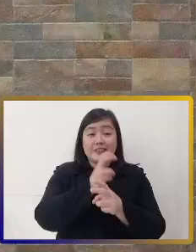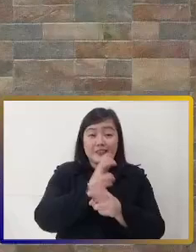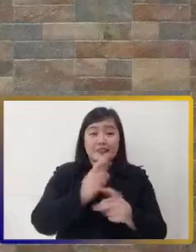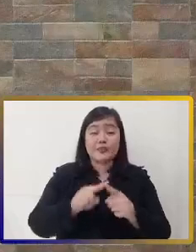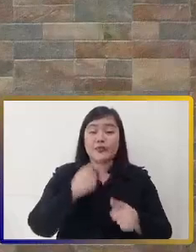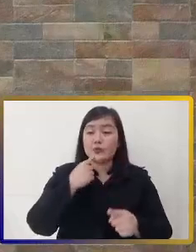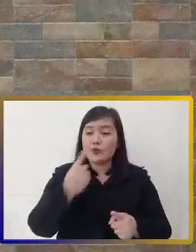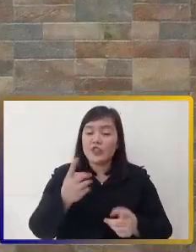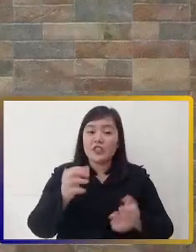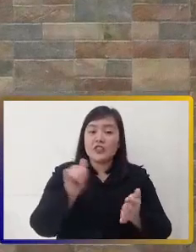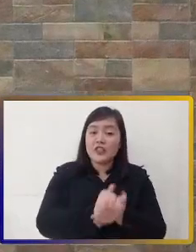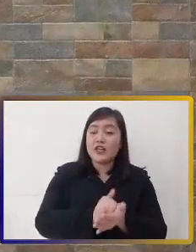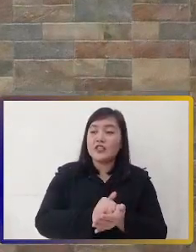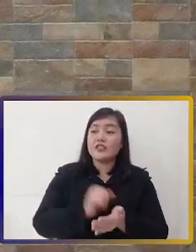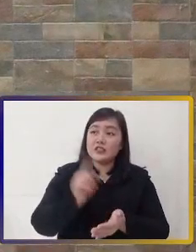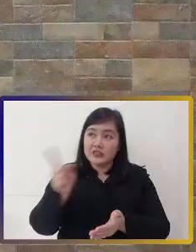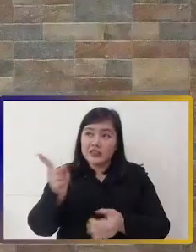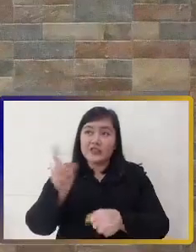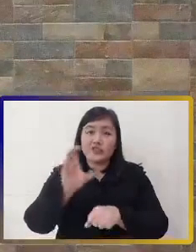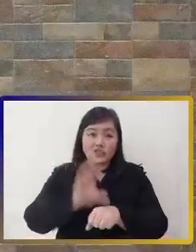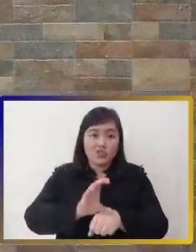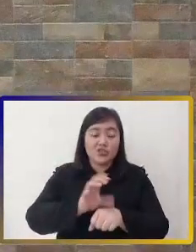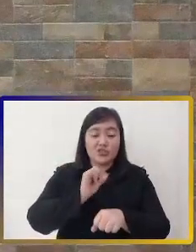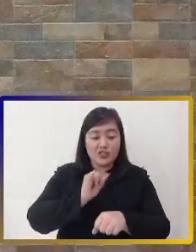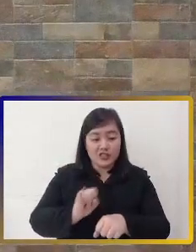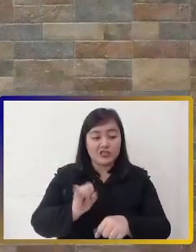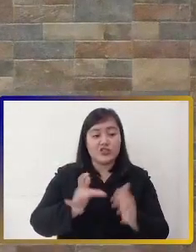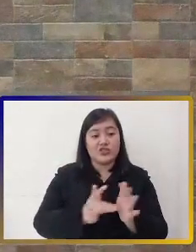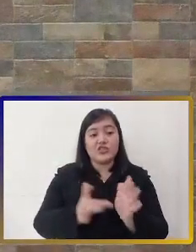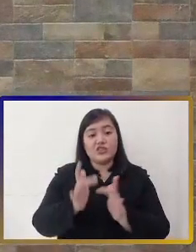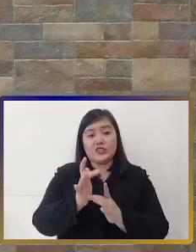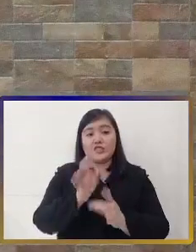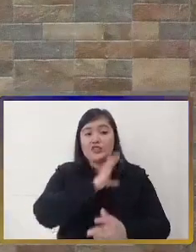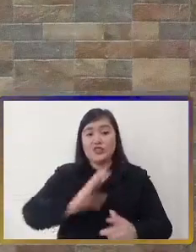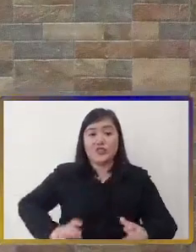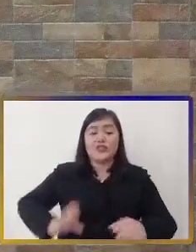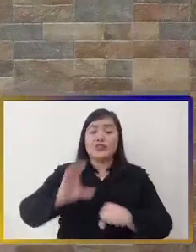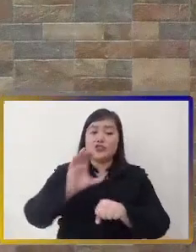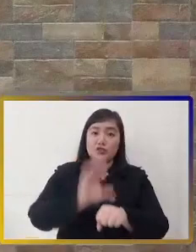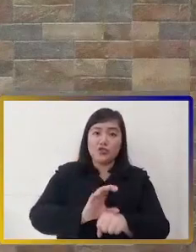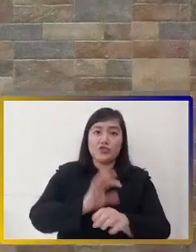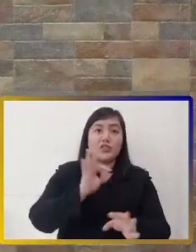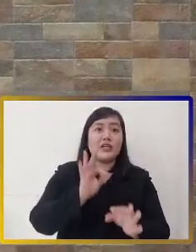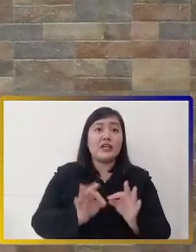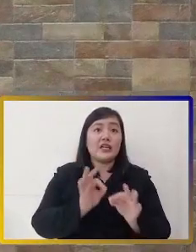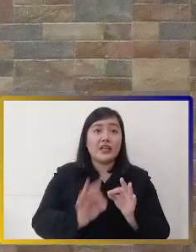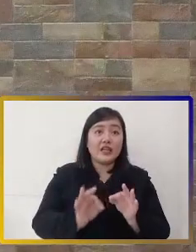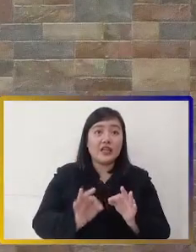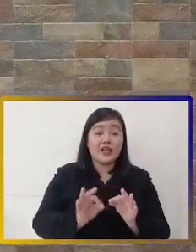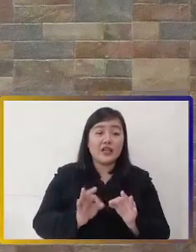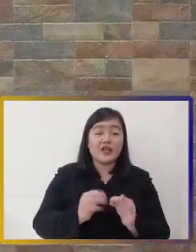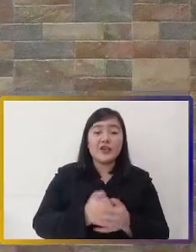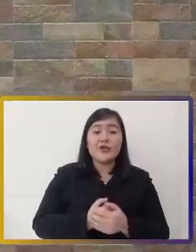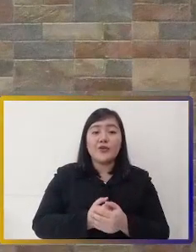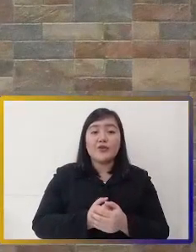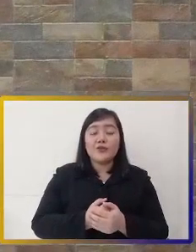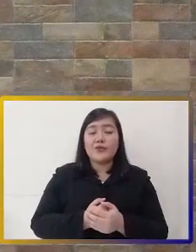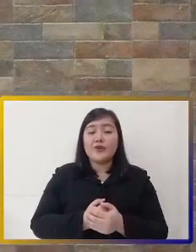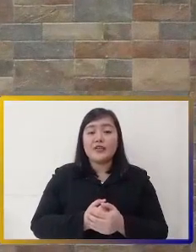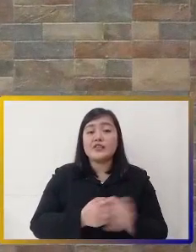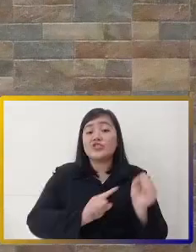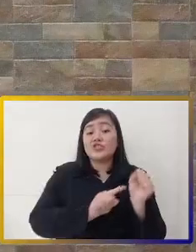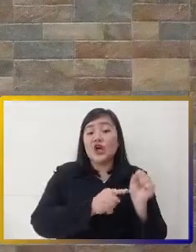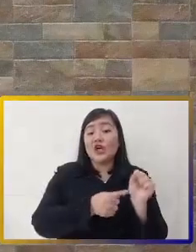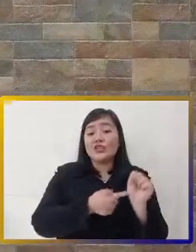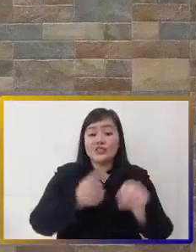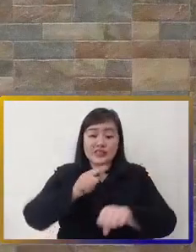Jesucristo. Very simple naman po intindihin yun, mga kapatid. Mahirap sabihin na nagsimula yan tapos yung founder na kiniklaim